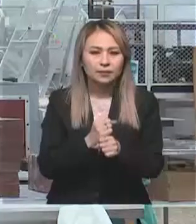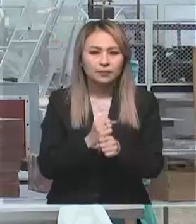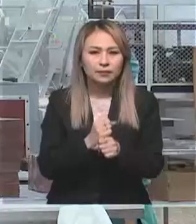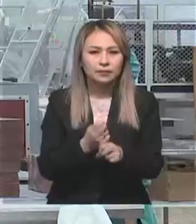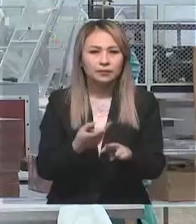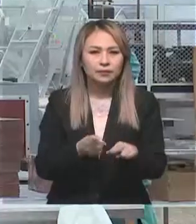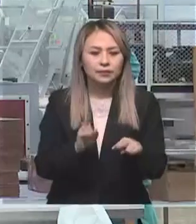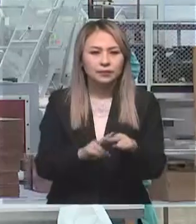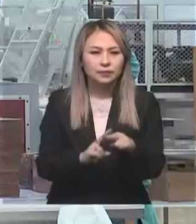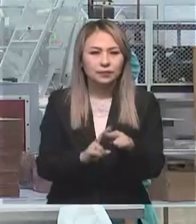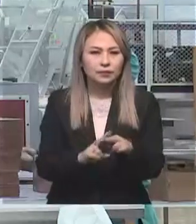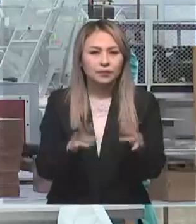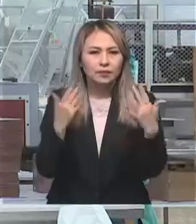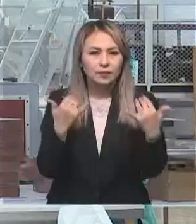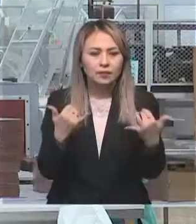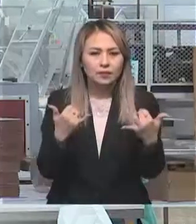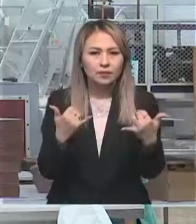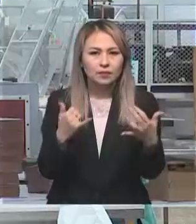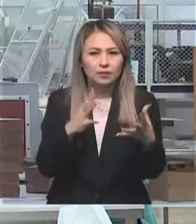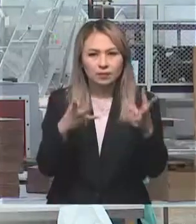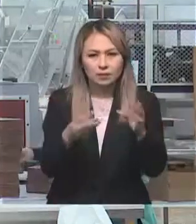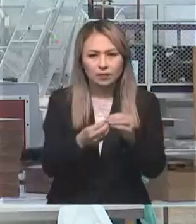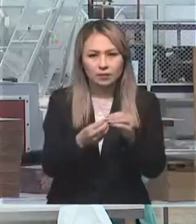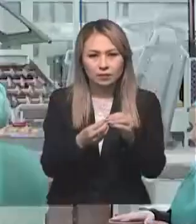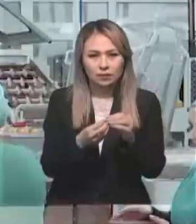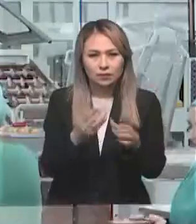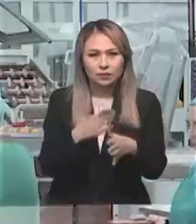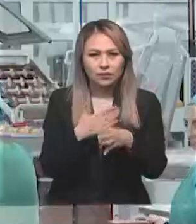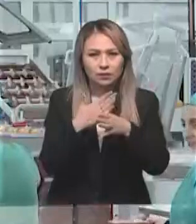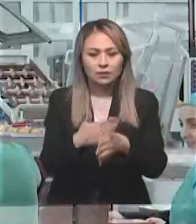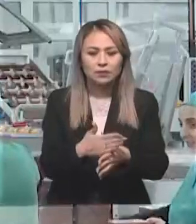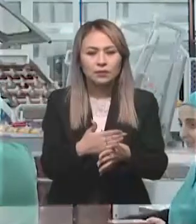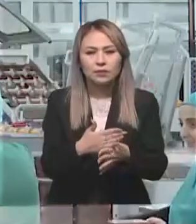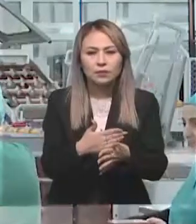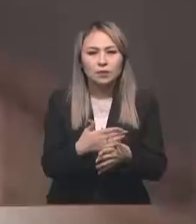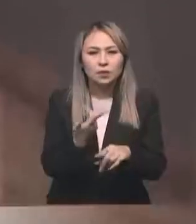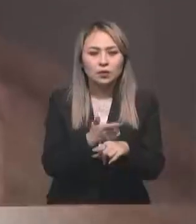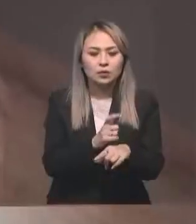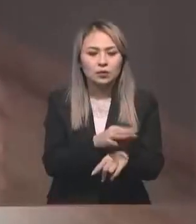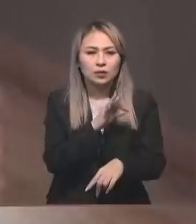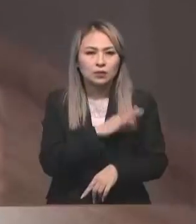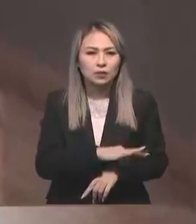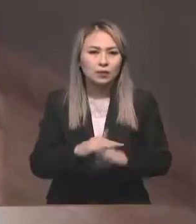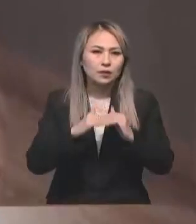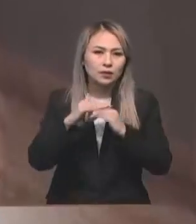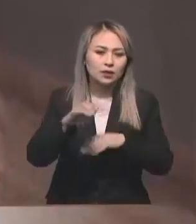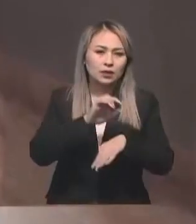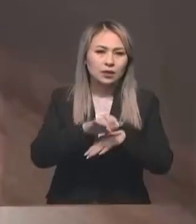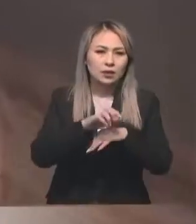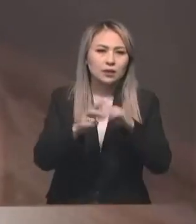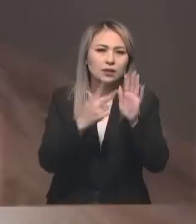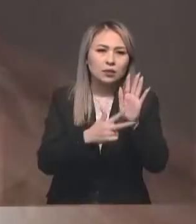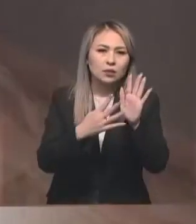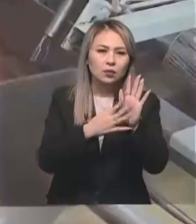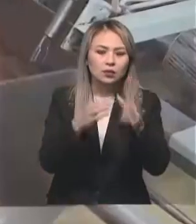риск бойынша бізге Қазақ экспорт компания секілді жәрдем беретін қызметтері өте тиімді. Былтыр отандық өнім шығаратын 89